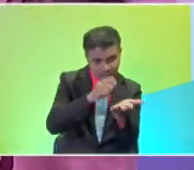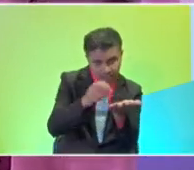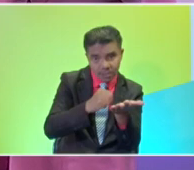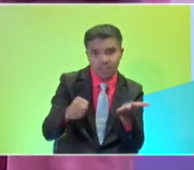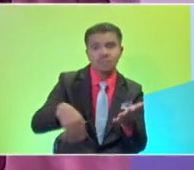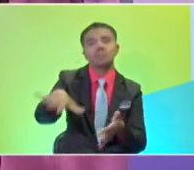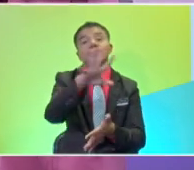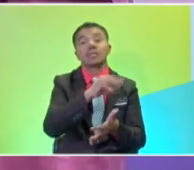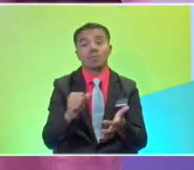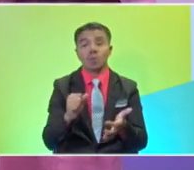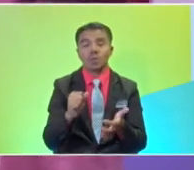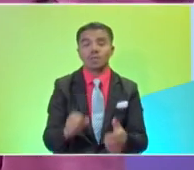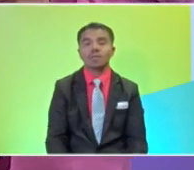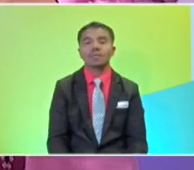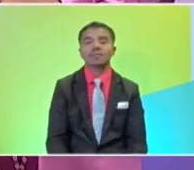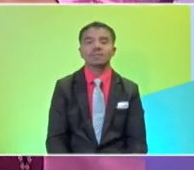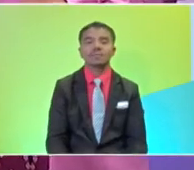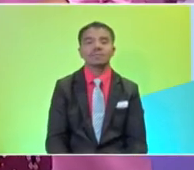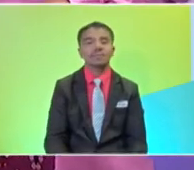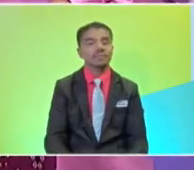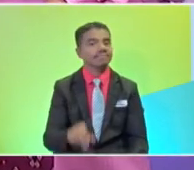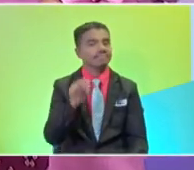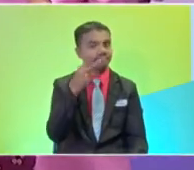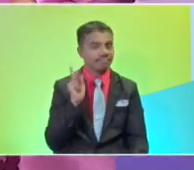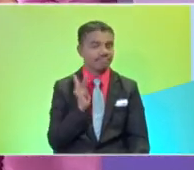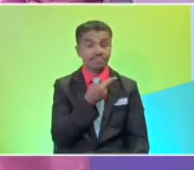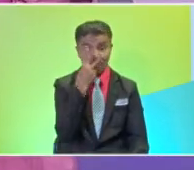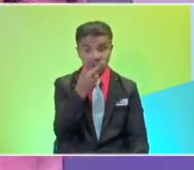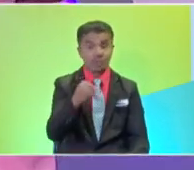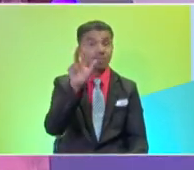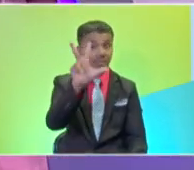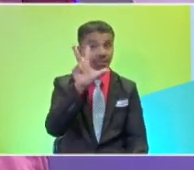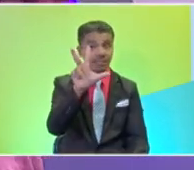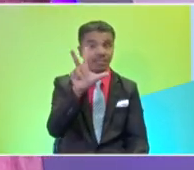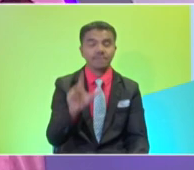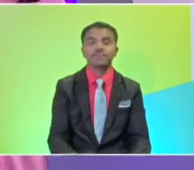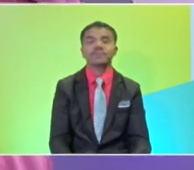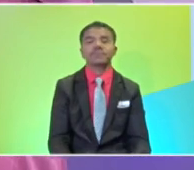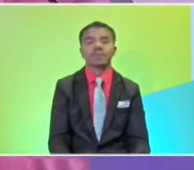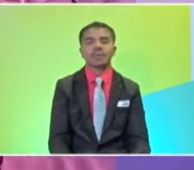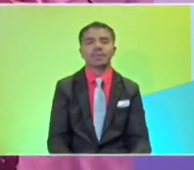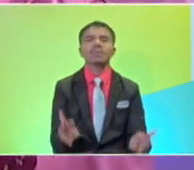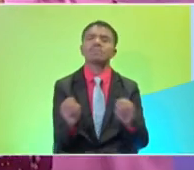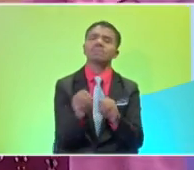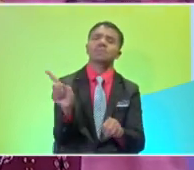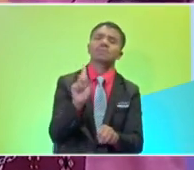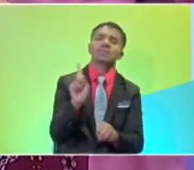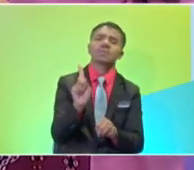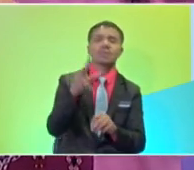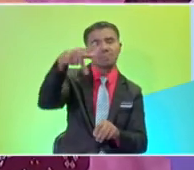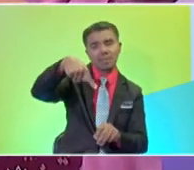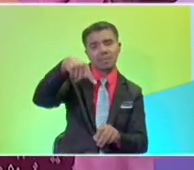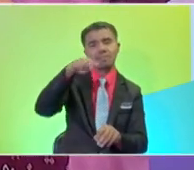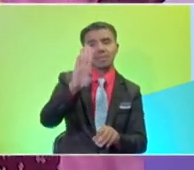murid tadi daripada ketiga-tiga anasir tadi insya-allah oke bagaimana BBD kita laksanakan dalam Masaran mestilah